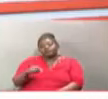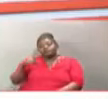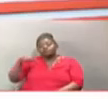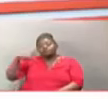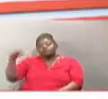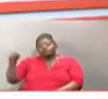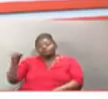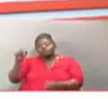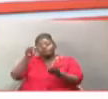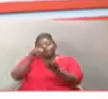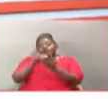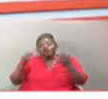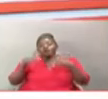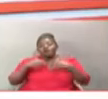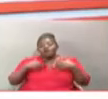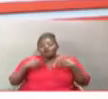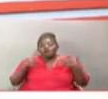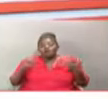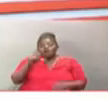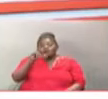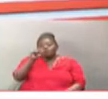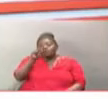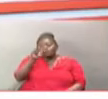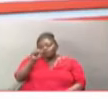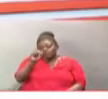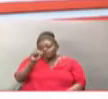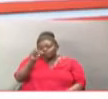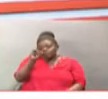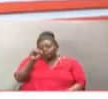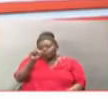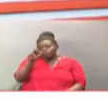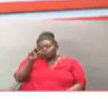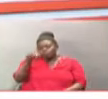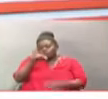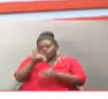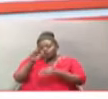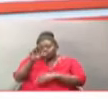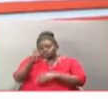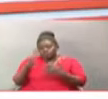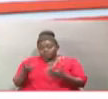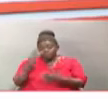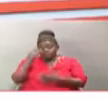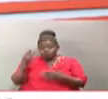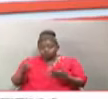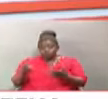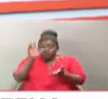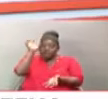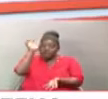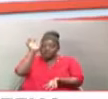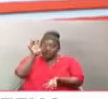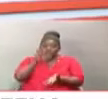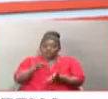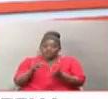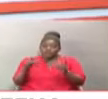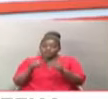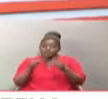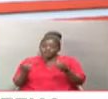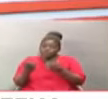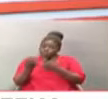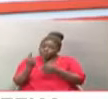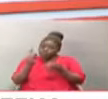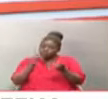Katukutwaleko mu kkumiro ly'ebisolo erya Lake Emburo National Park. Ng'eno osangayo zigoonyi eziri ku lubalama nga ziteeza